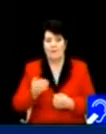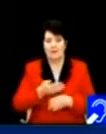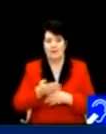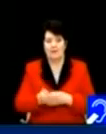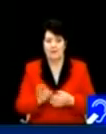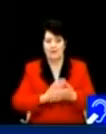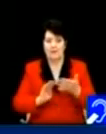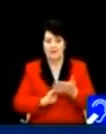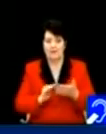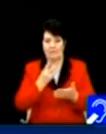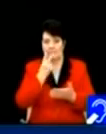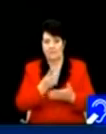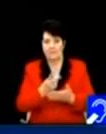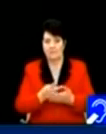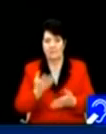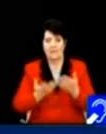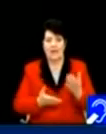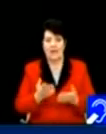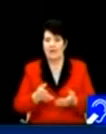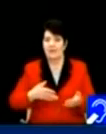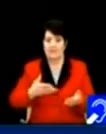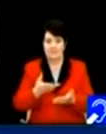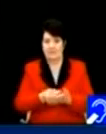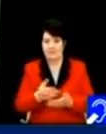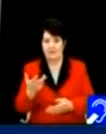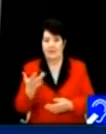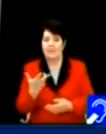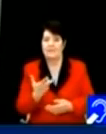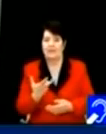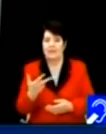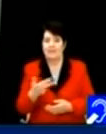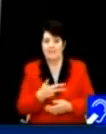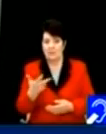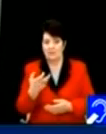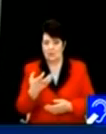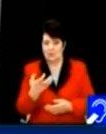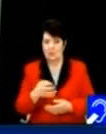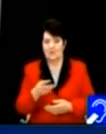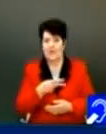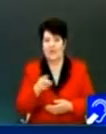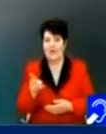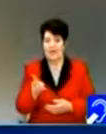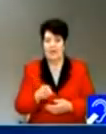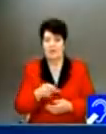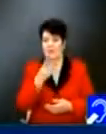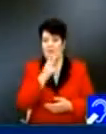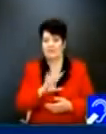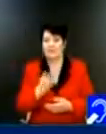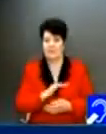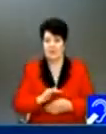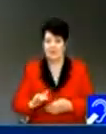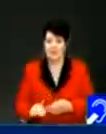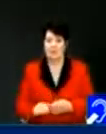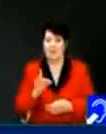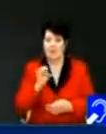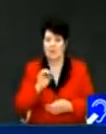primit un mesaj în care era amenințată că dacă nu oferă 3.500 de euro, riscă să nu-și mai vadă copila. Răpitorul i-a dat răgaz să facă rost